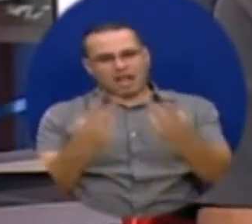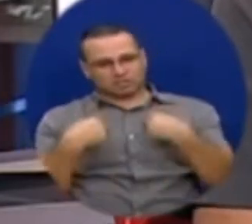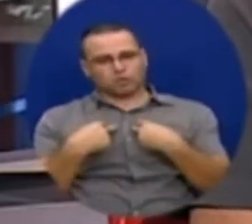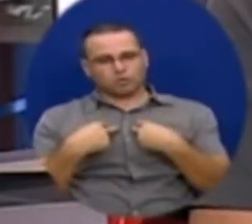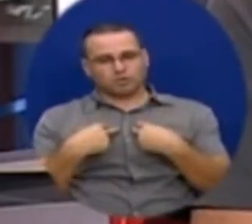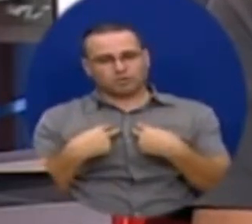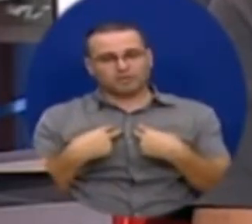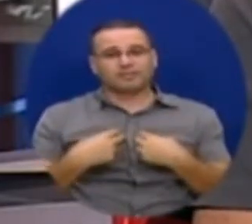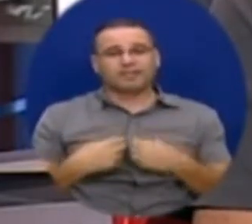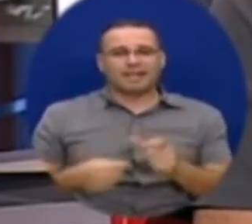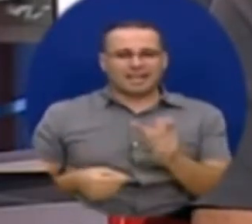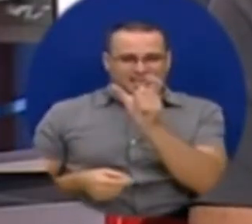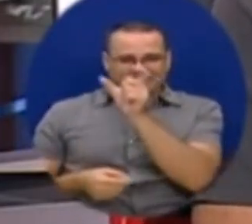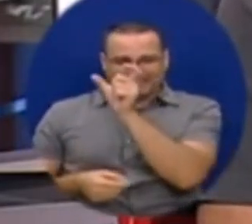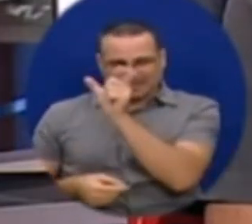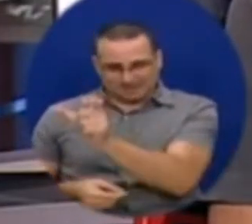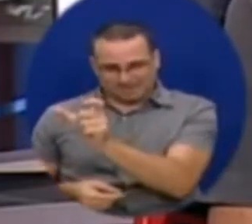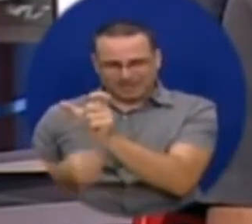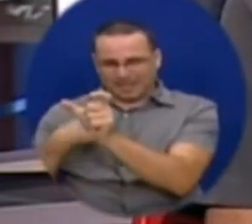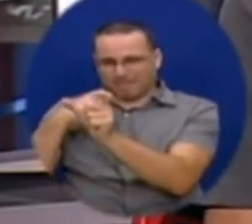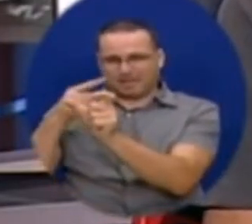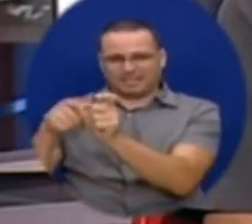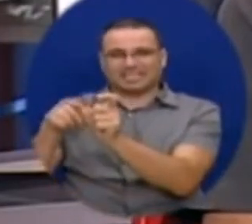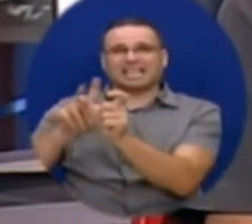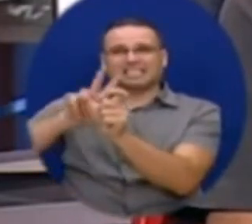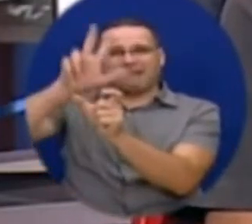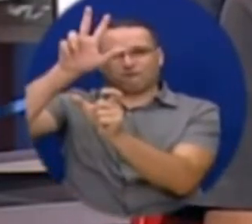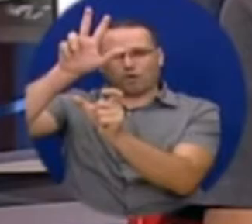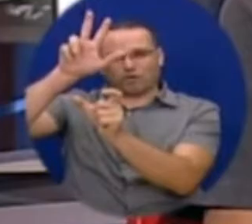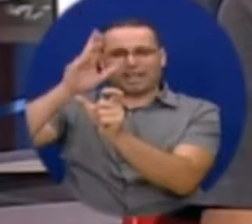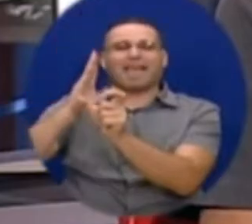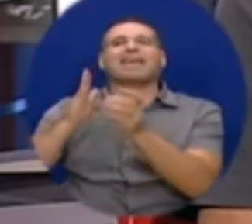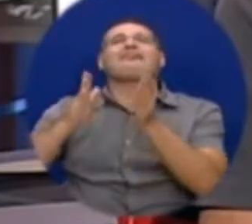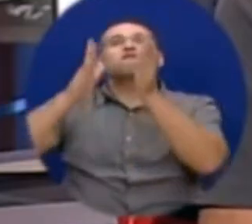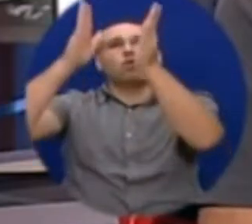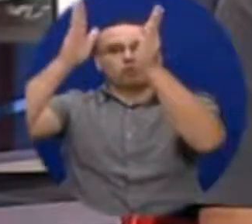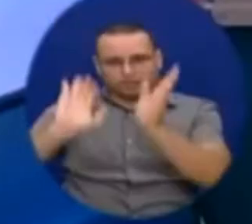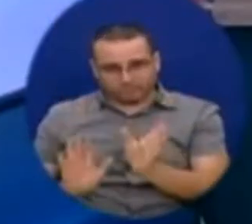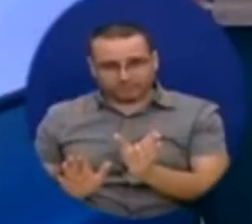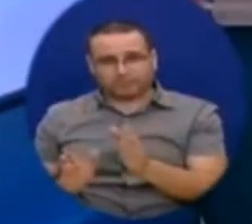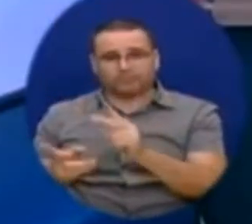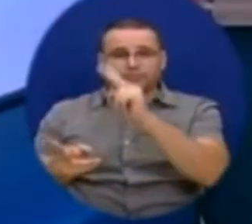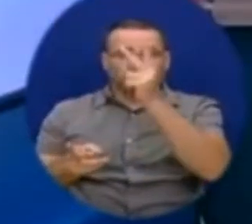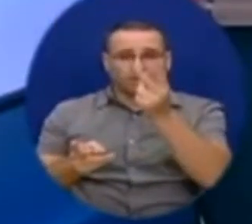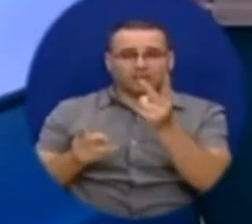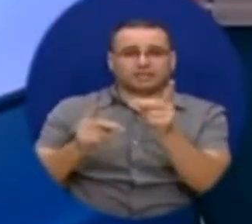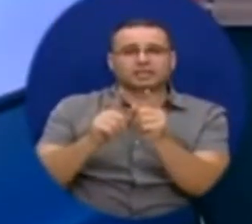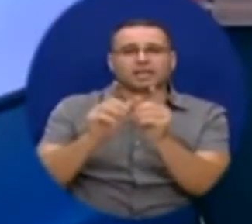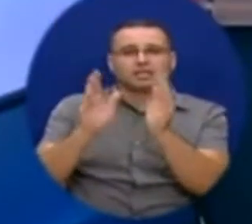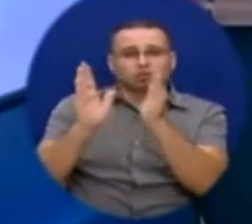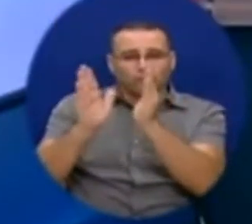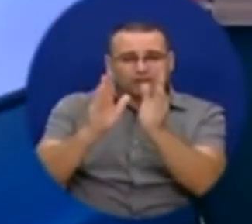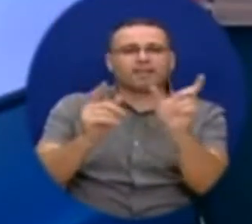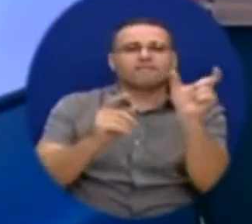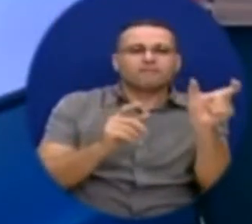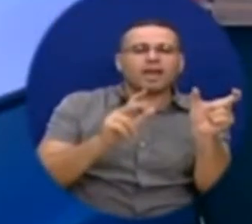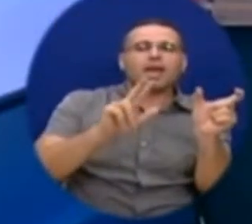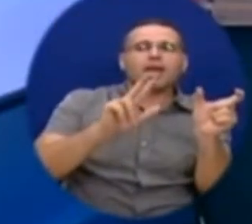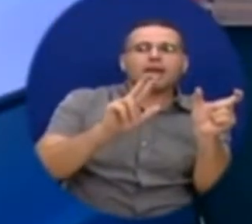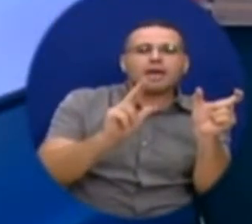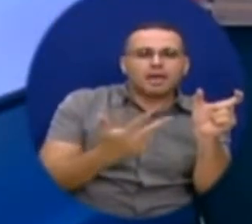הצפון, צופן ומצפון, עולה וצף וכל פעם מחדש לא נותן שקט בעצם.